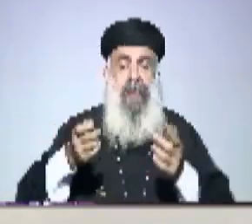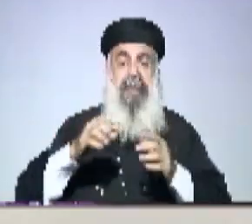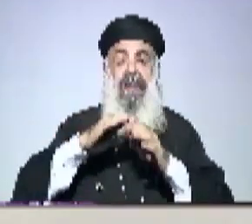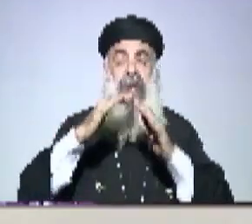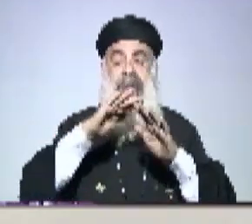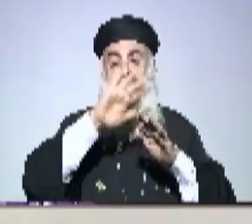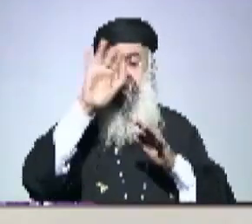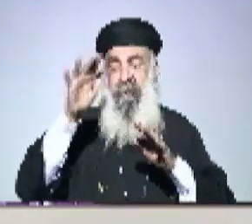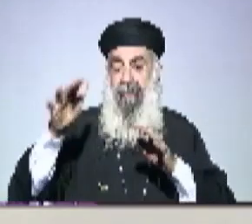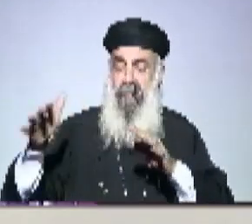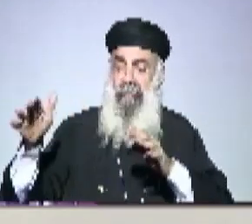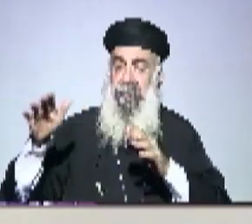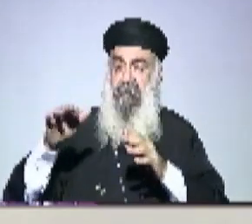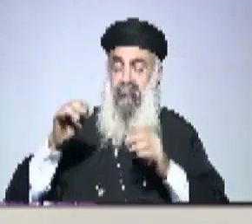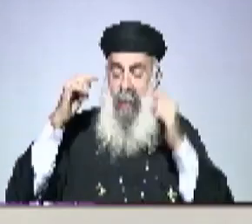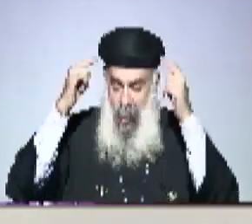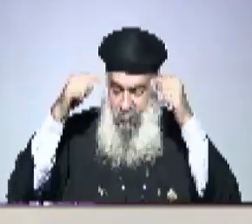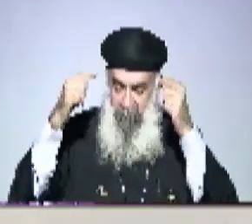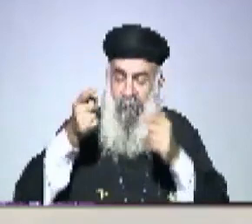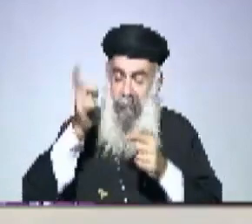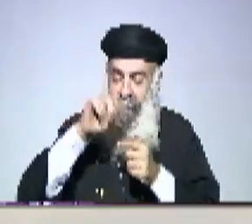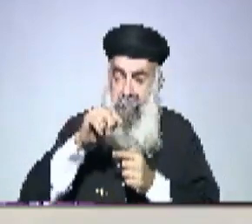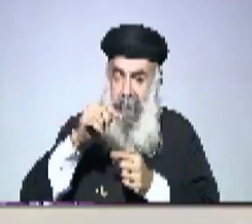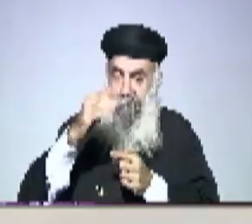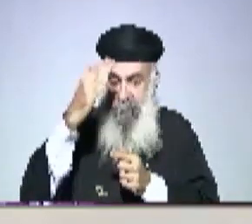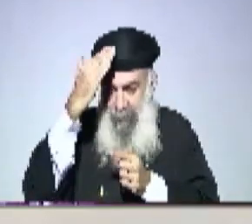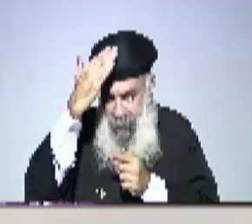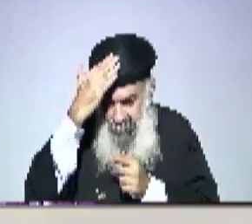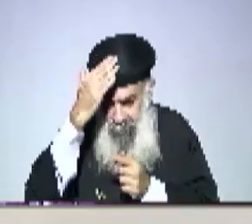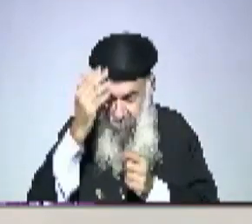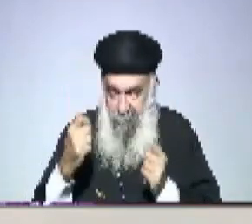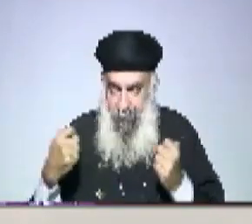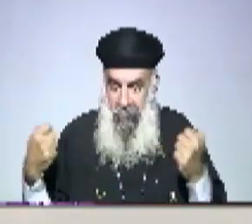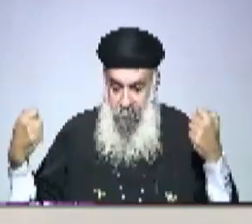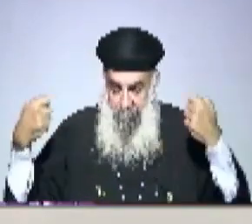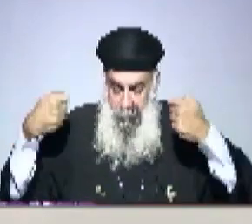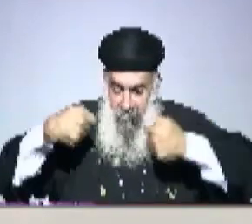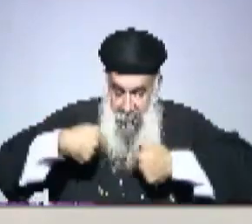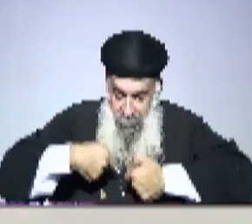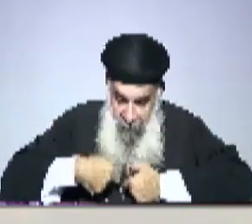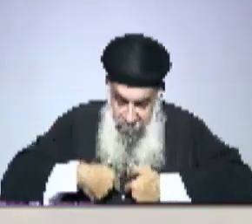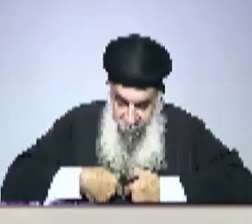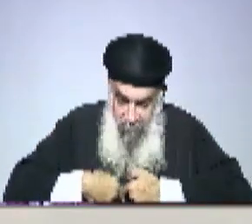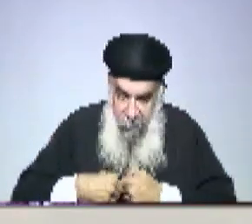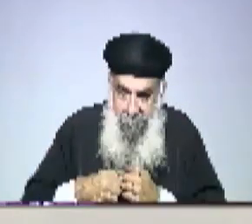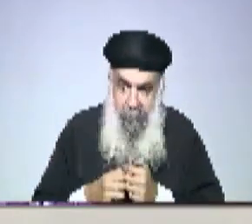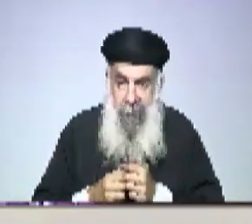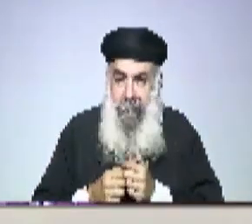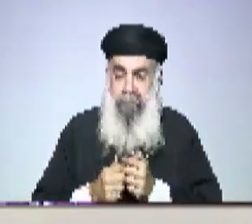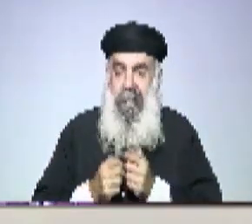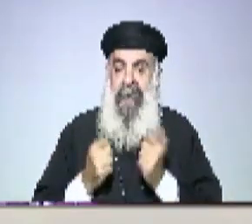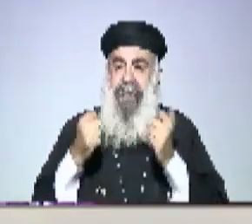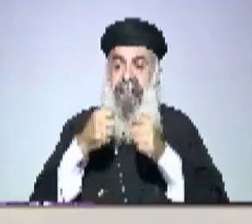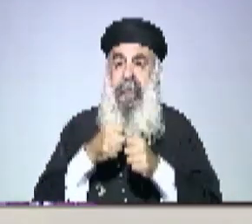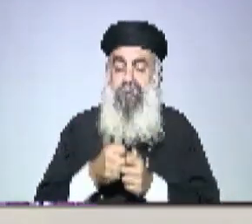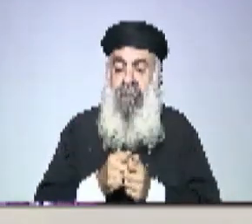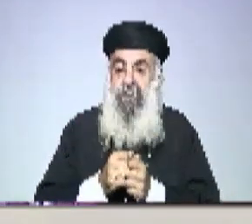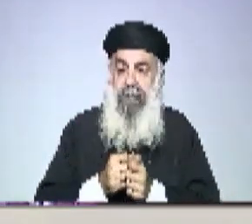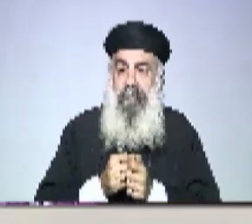ادويه تتعطف برا تتعطف يعني تلبس معطف يعني تلبس